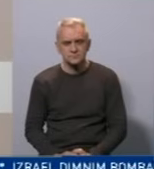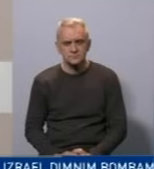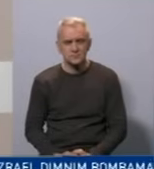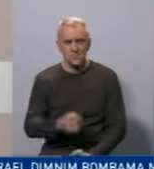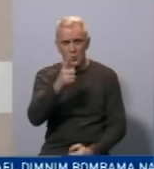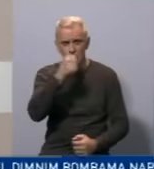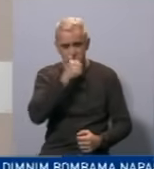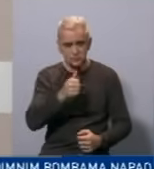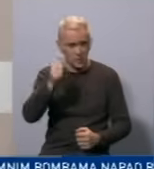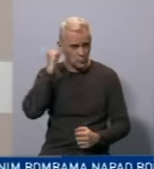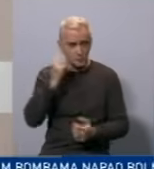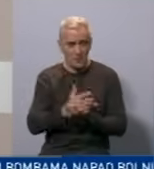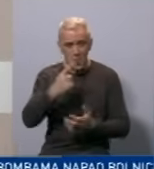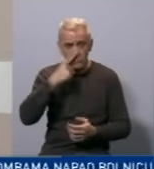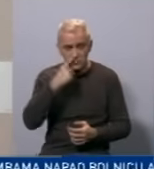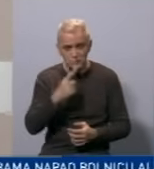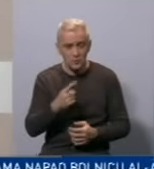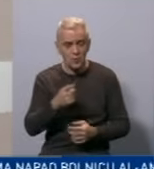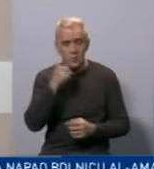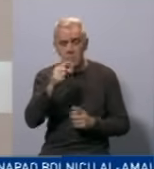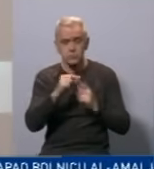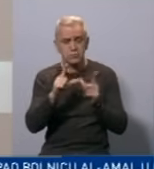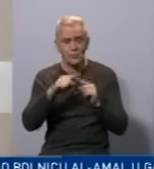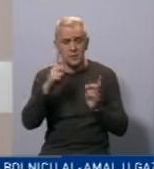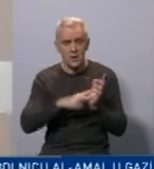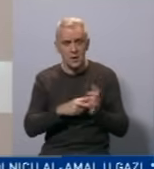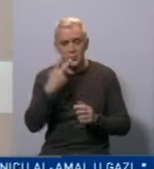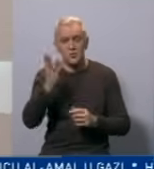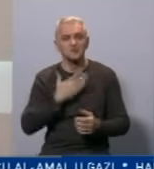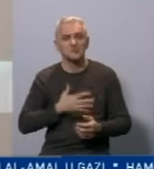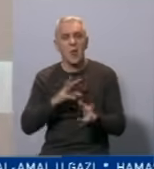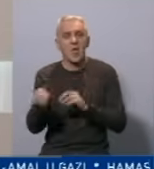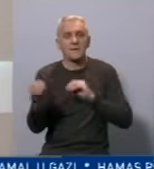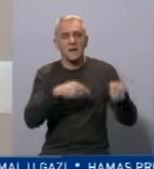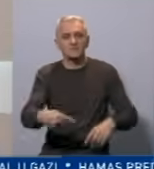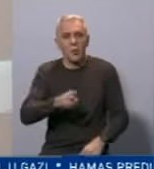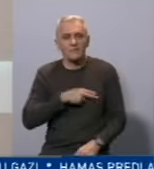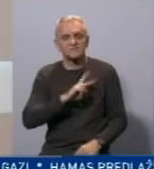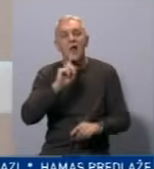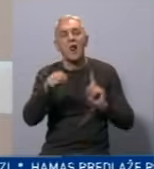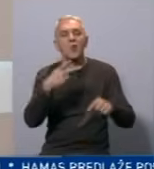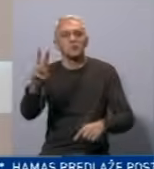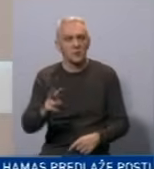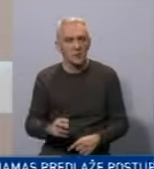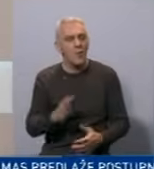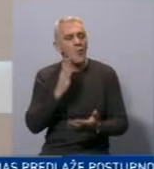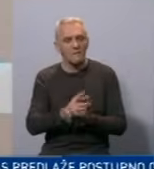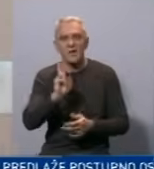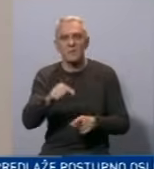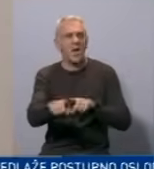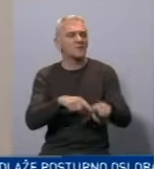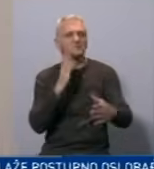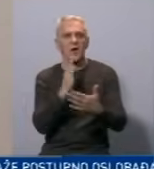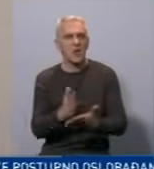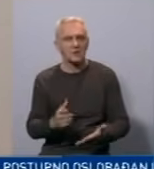Ono što se jučer desilo u Moskvi, očito je da Putin i drugi olo želi prebaciti odgovornost na nekog drugog. Uvijek imaju iste